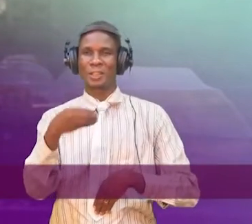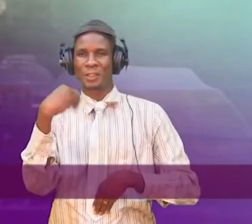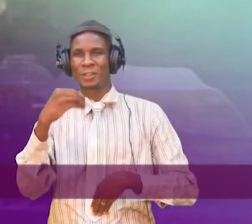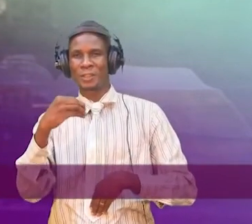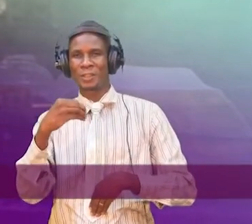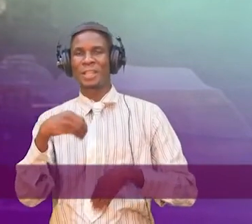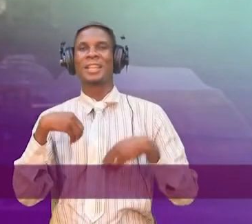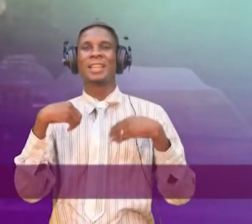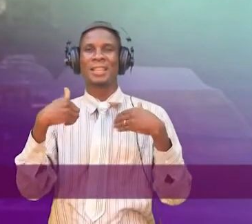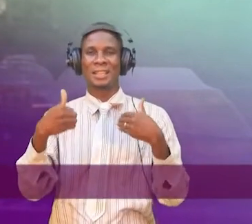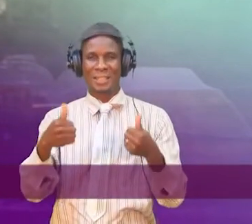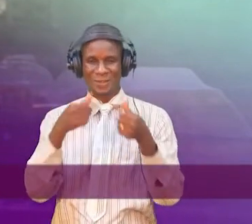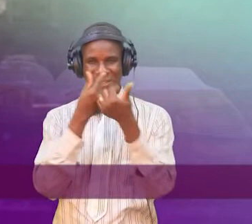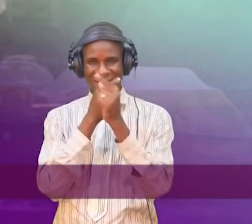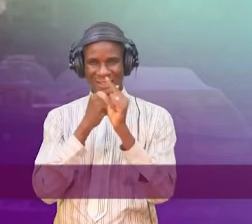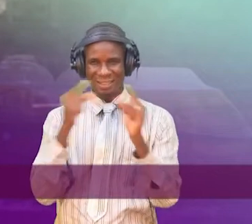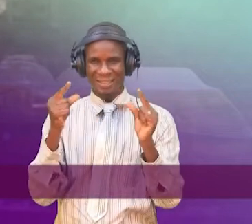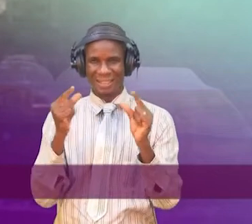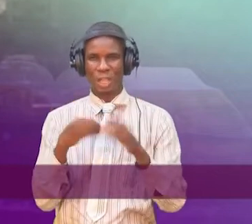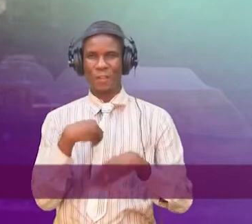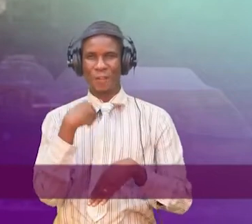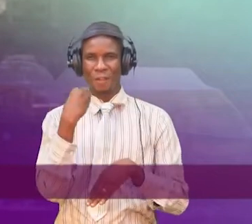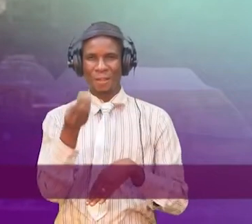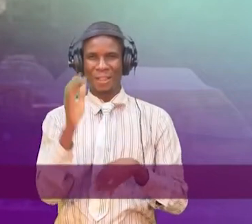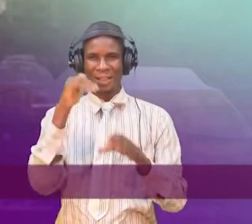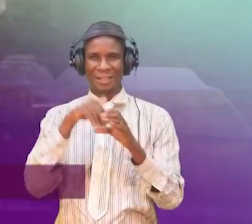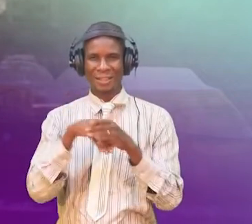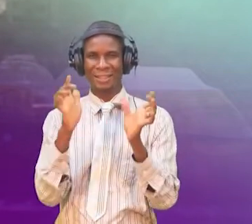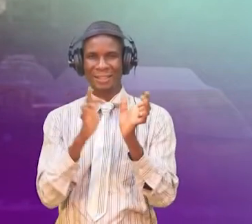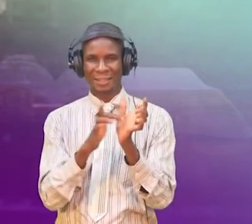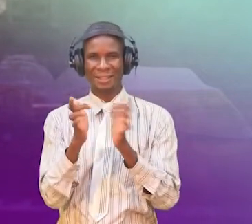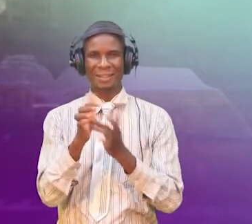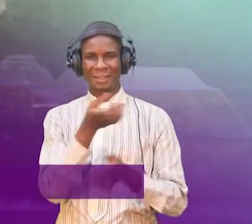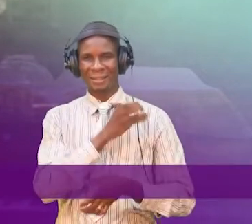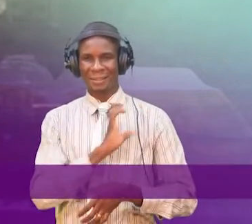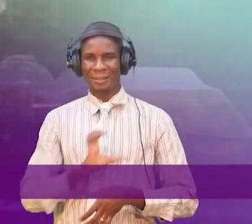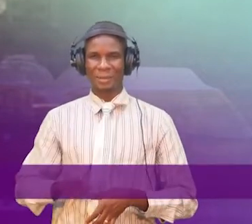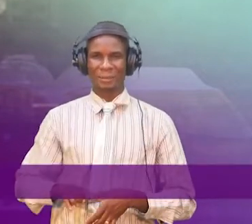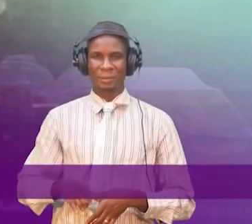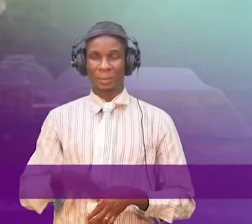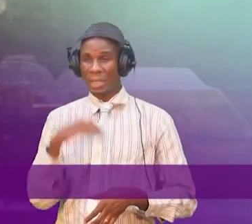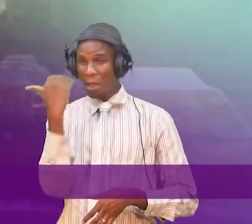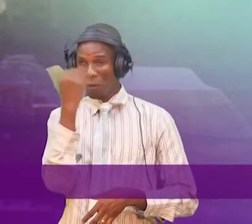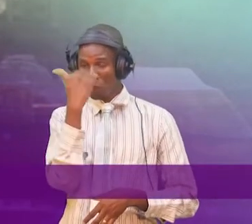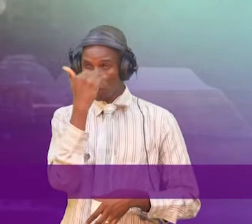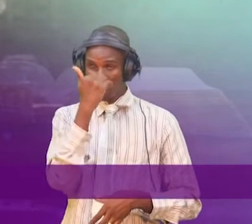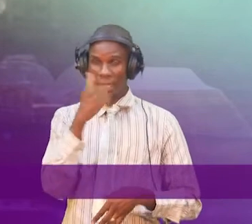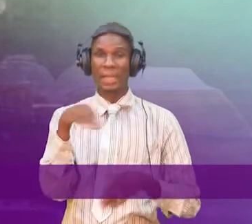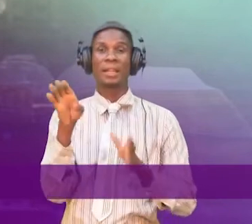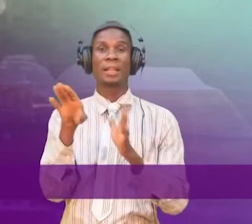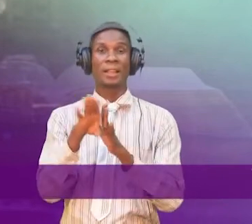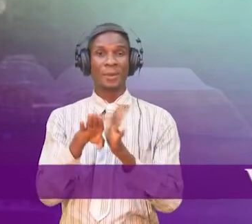pe ya nzambe wazali kopesa bango lobiko ya ufele. Kati na Yesu Kristo. Na kolanda